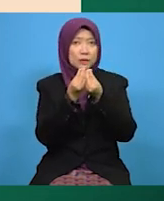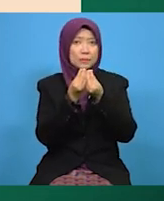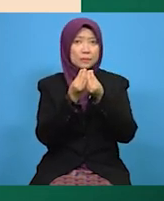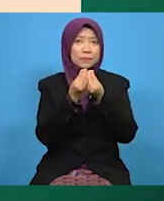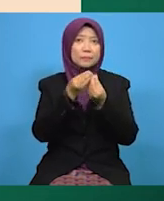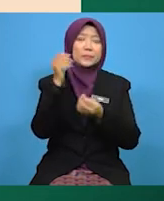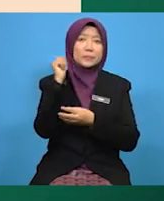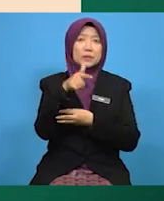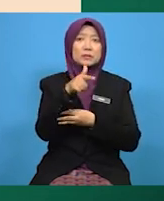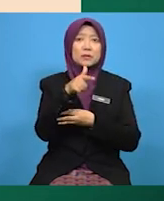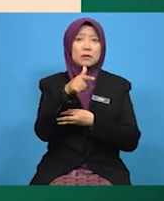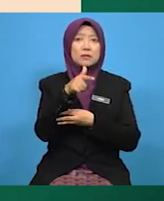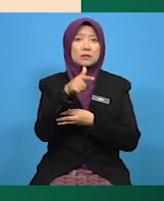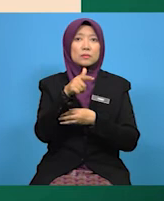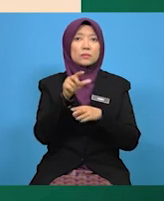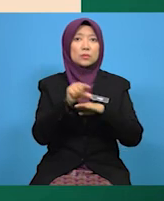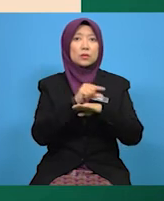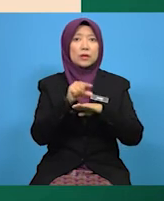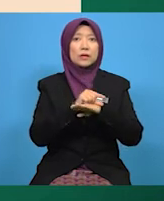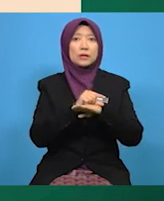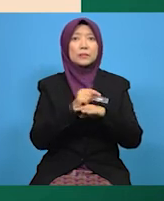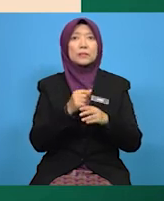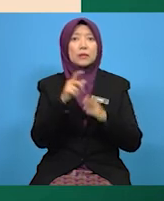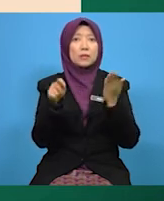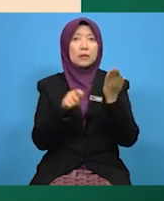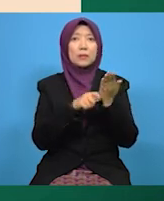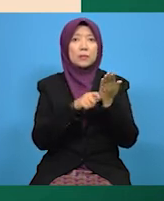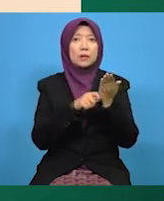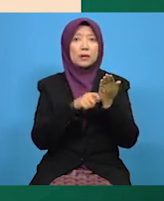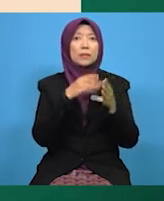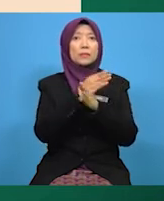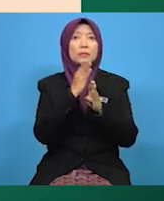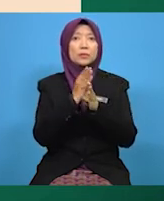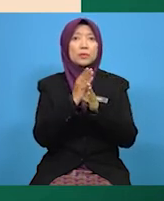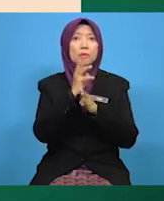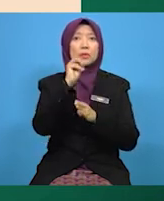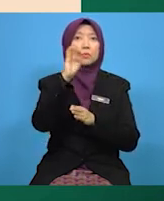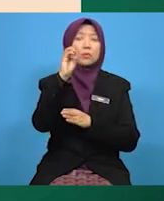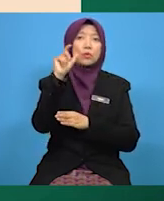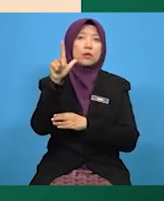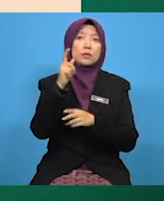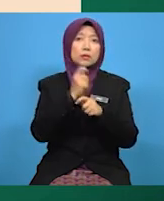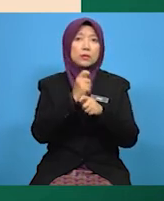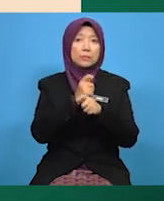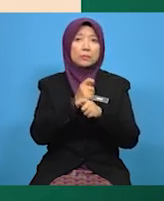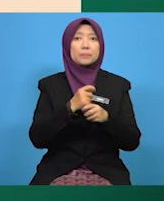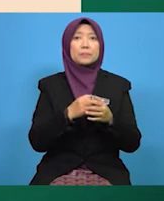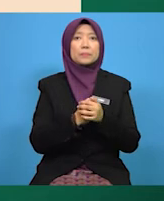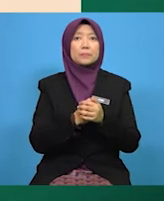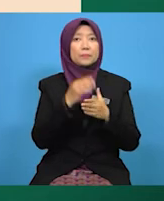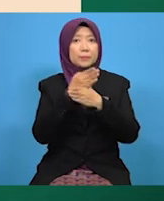menjumlahkan perbelanjaan penggunaan awam tambah pembentukan modal tetap kasar